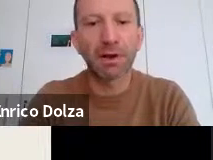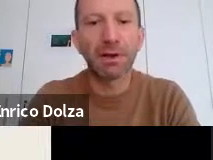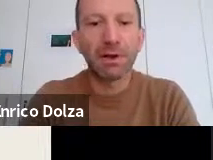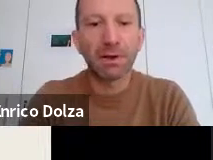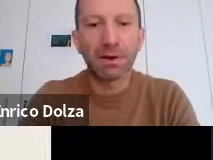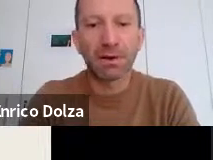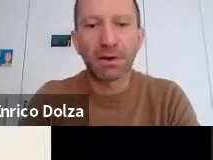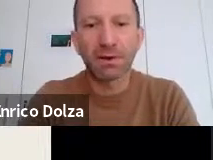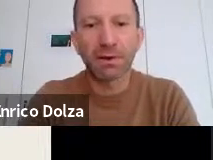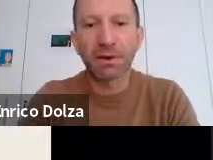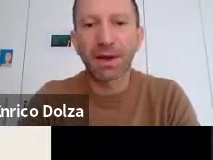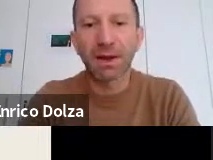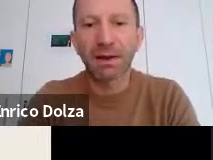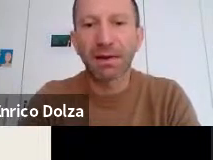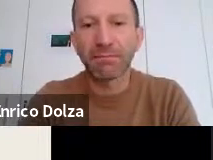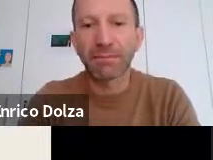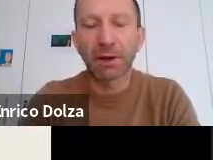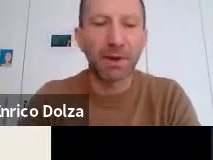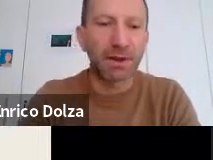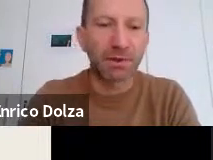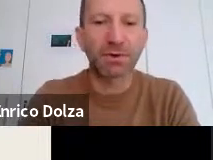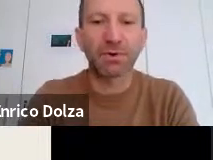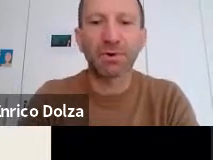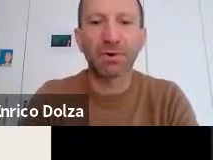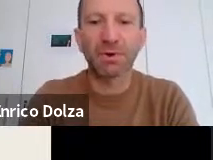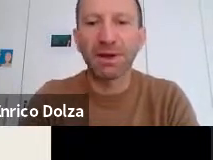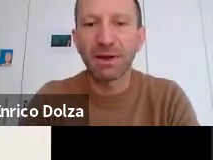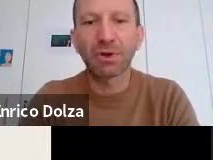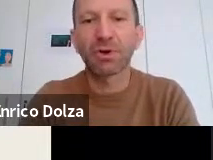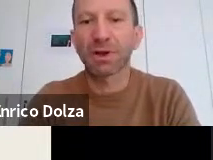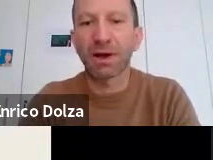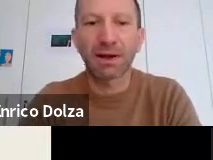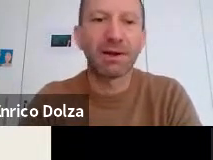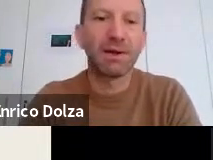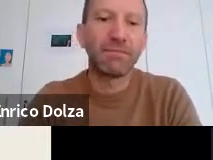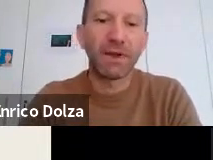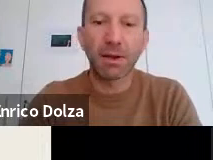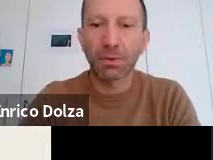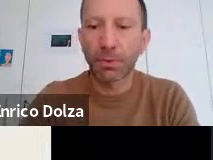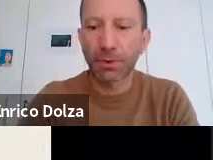di persone che aspettano di